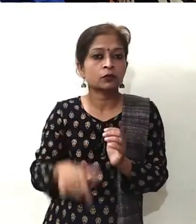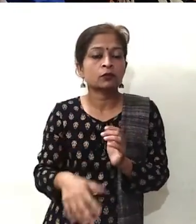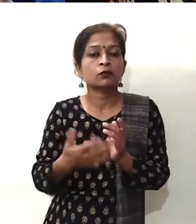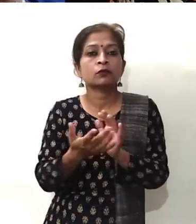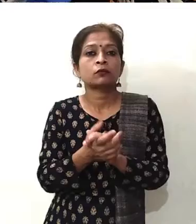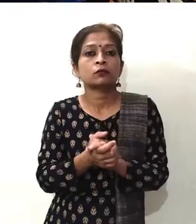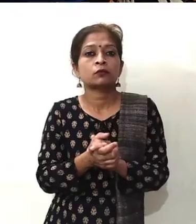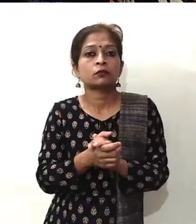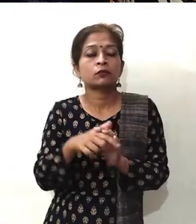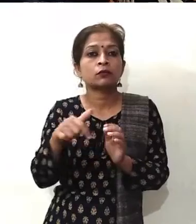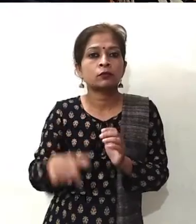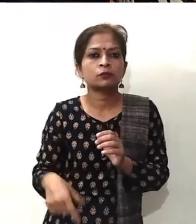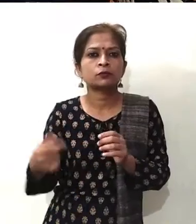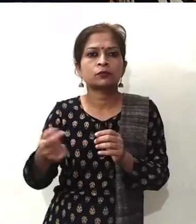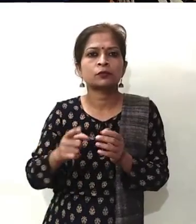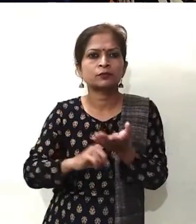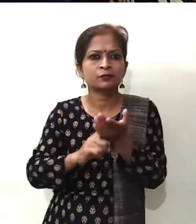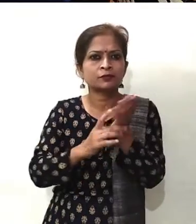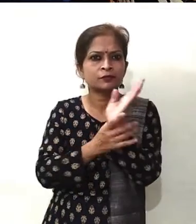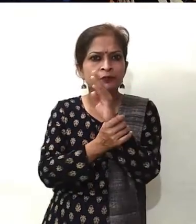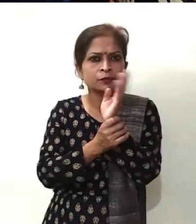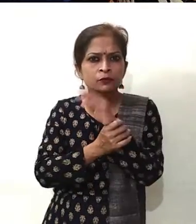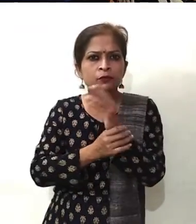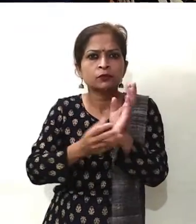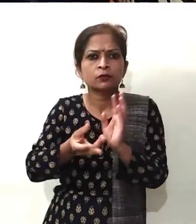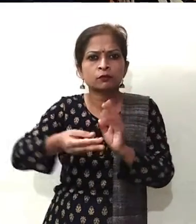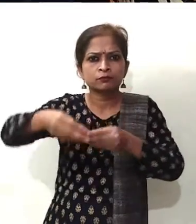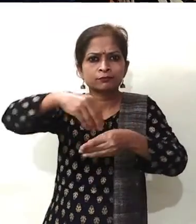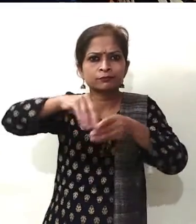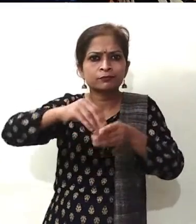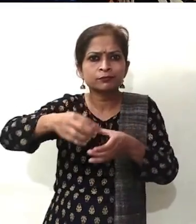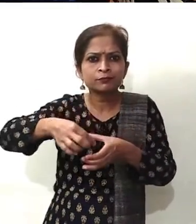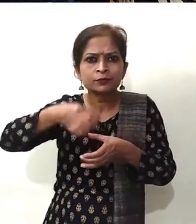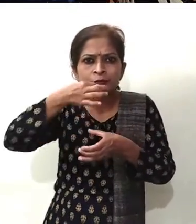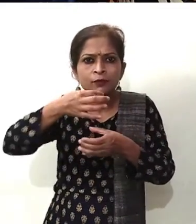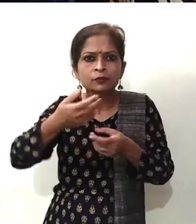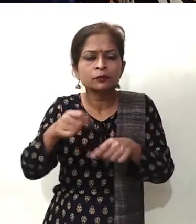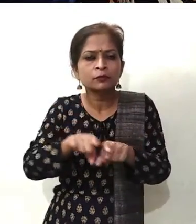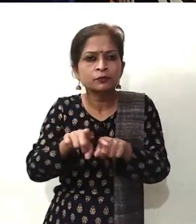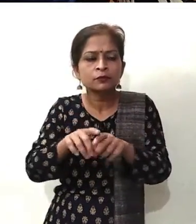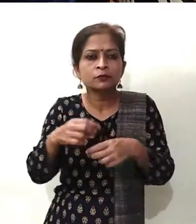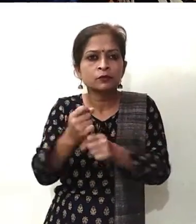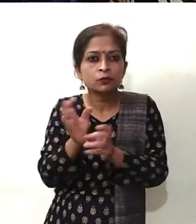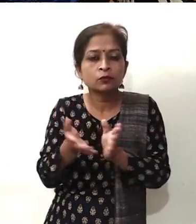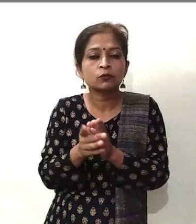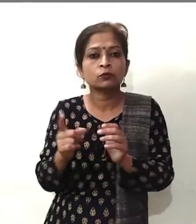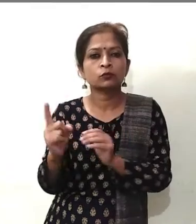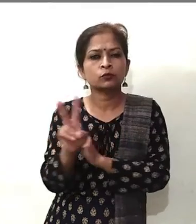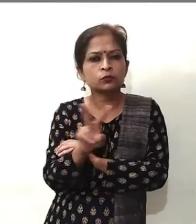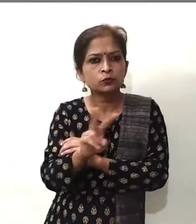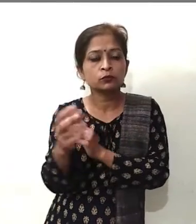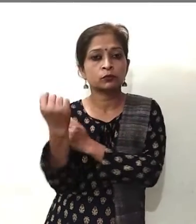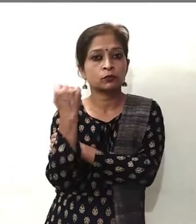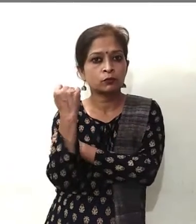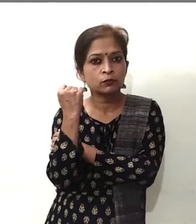एक पत्ता का दोना तैयार किया और जिसमें अपनी शक्तियां डाली। टेस्ट